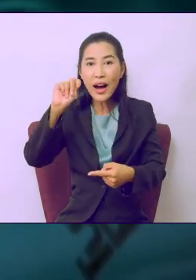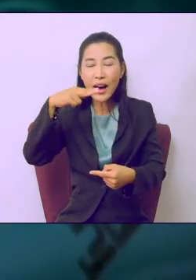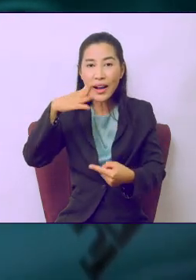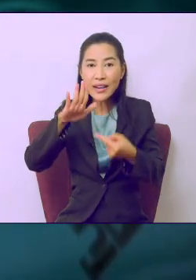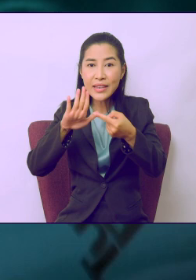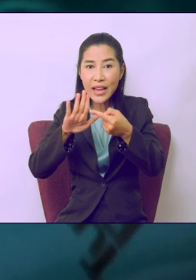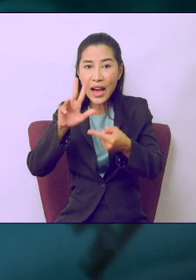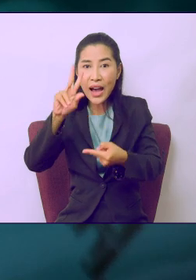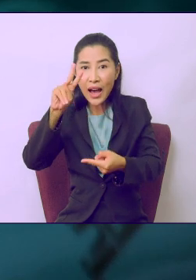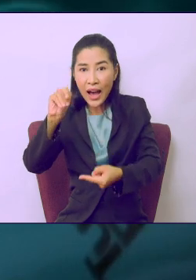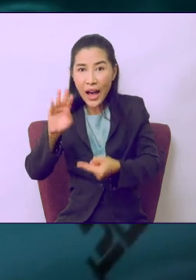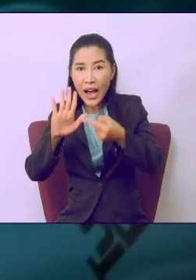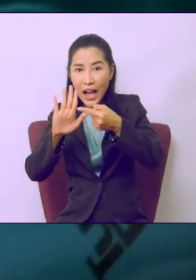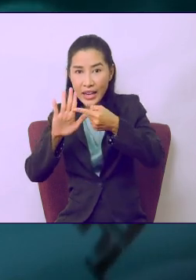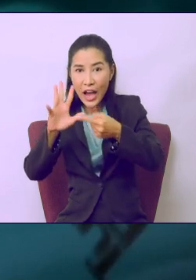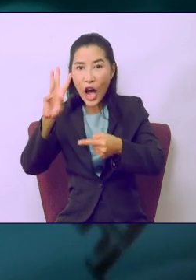นามะ